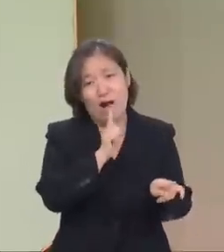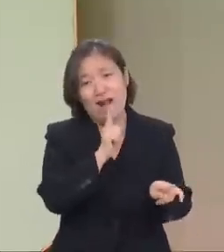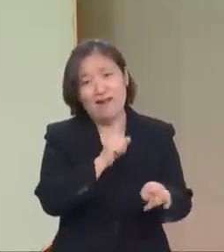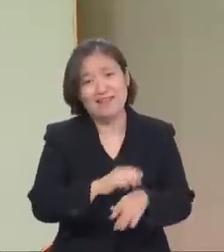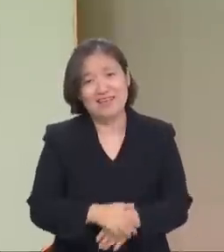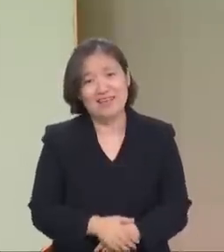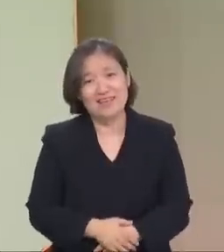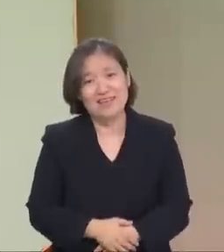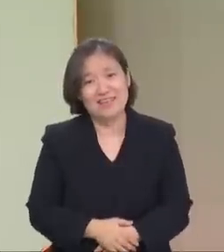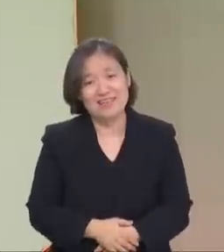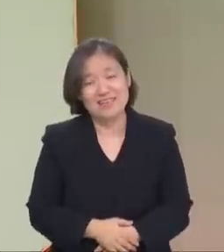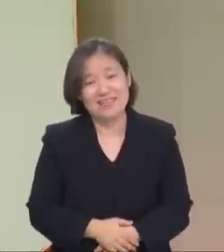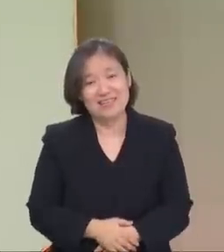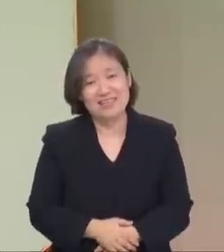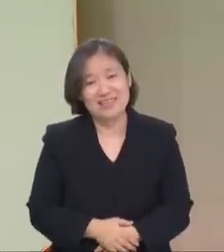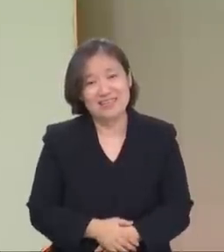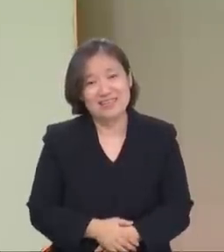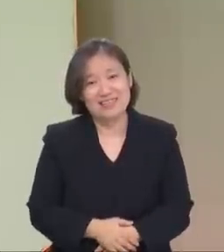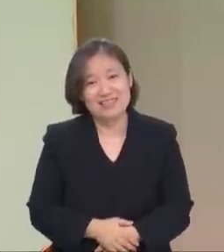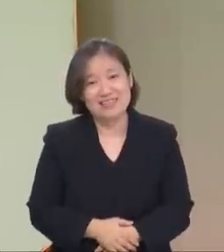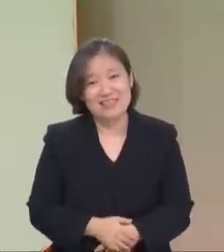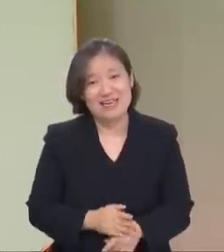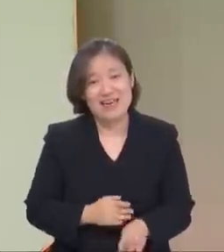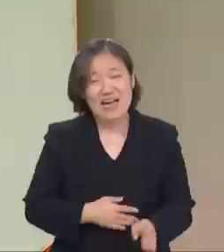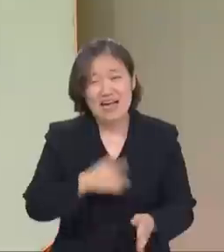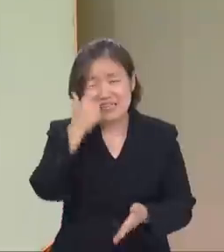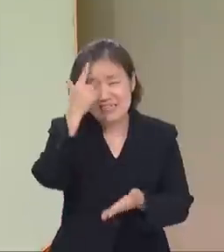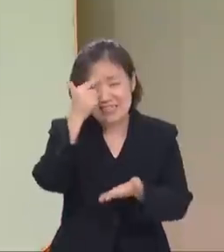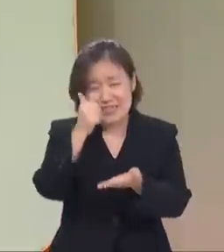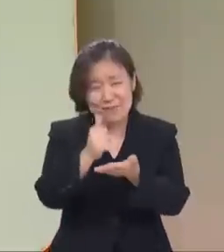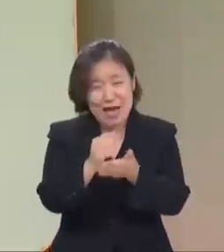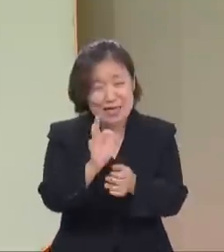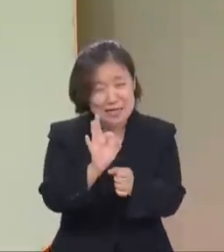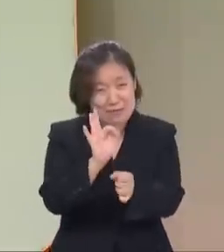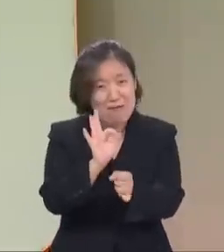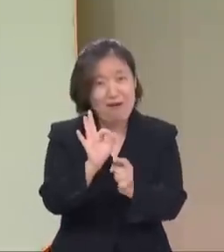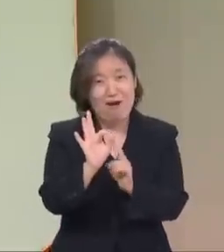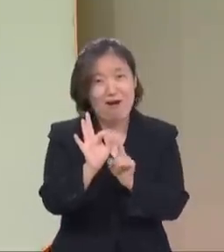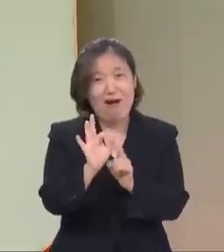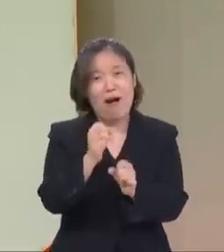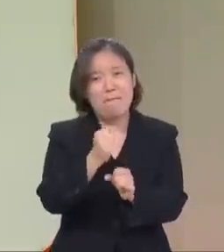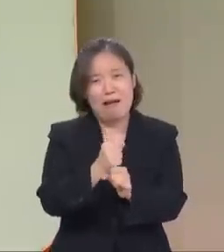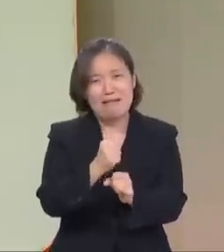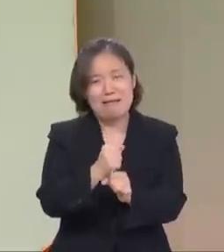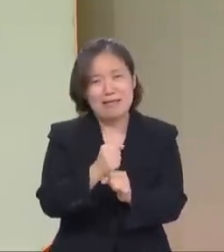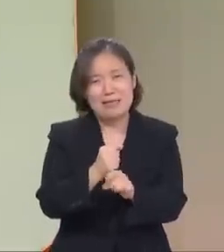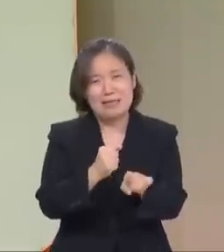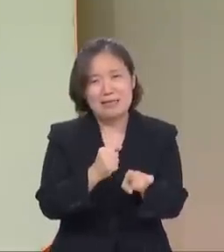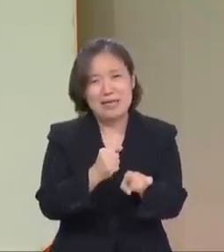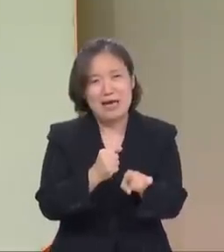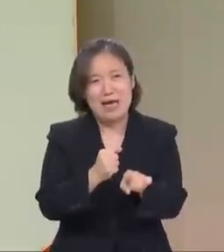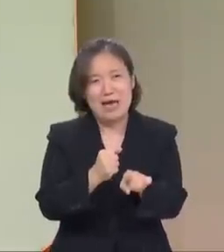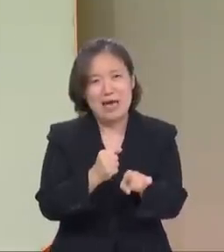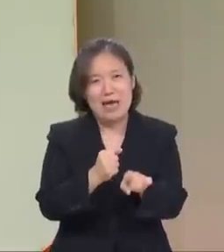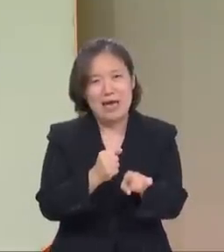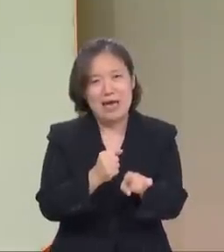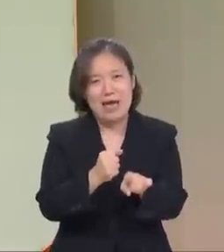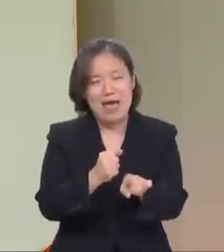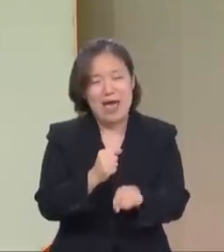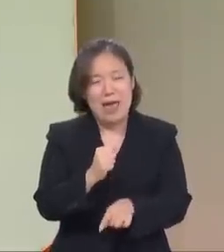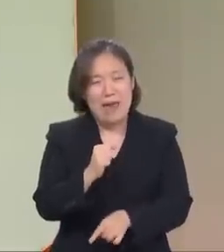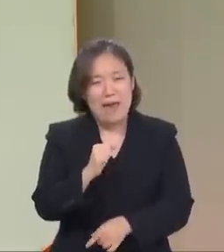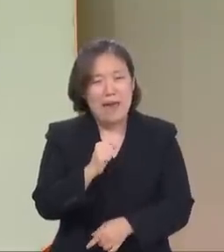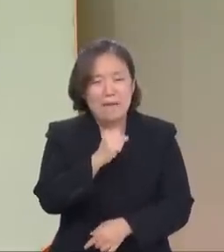10년을 묵혀놓은 그 스님께서 10년 전에 만들어서 묵혀 놓은 그런 걸쭉한